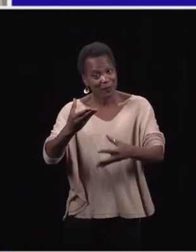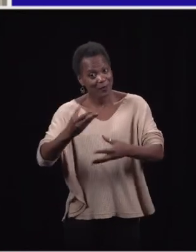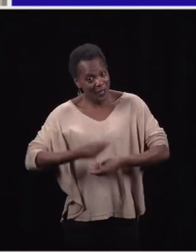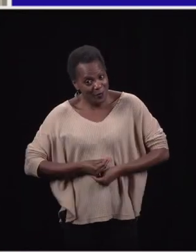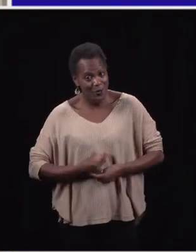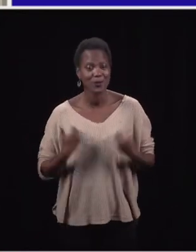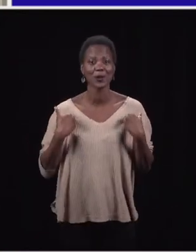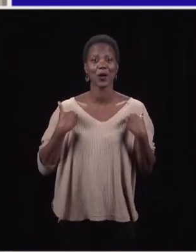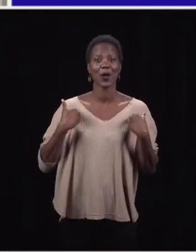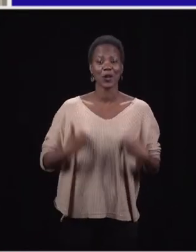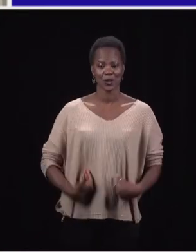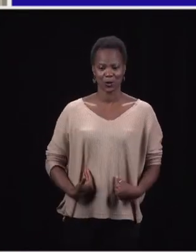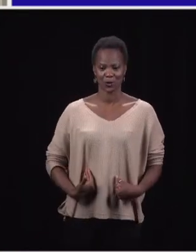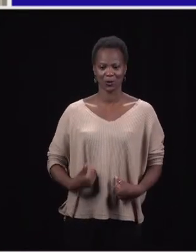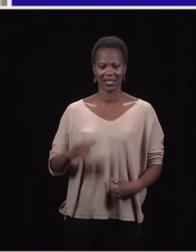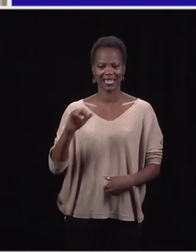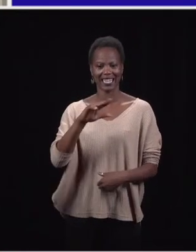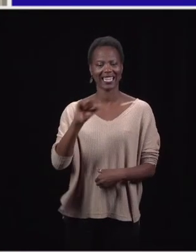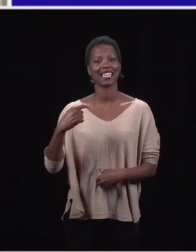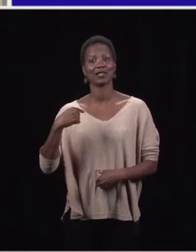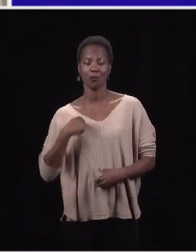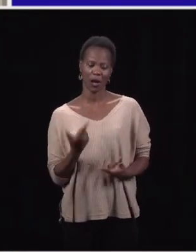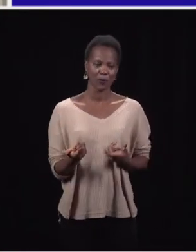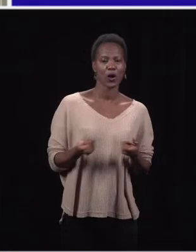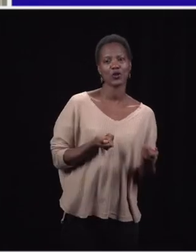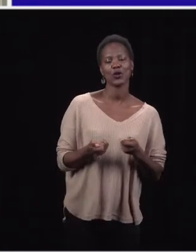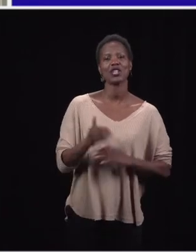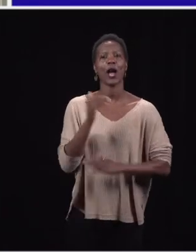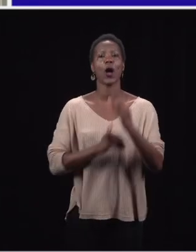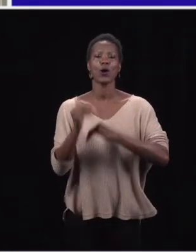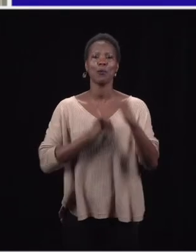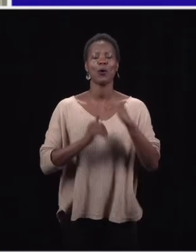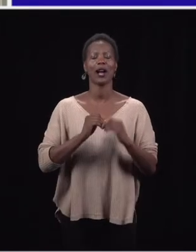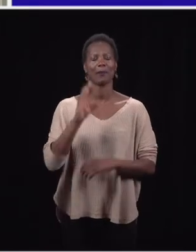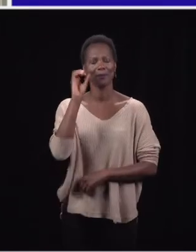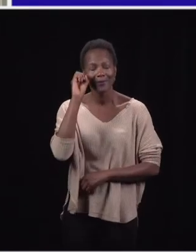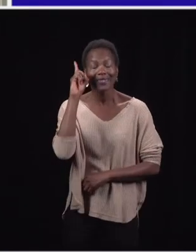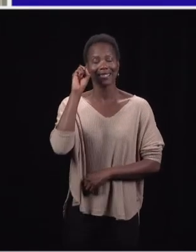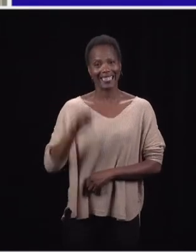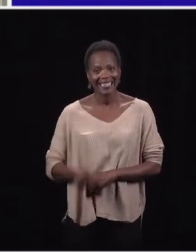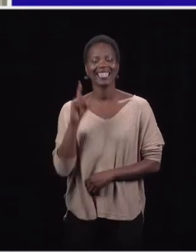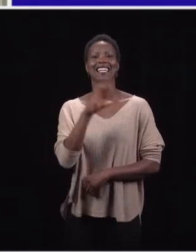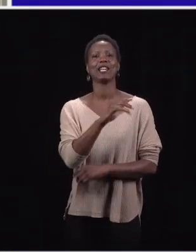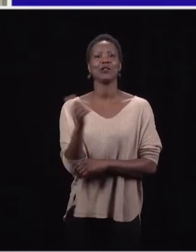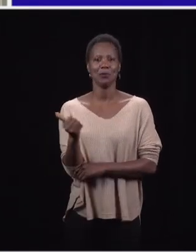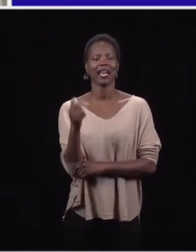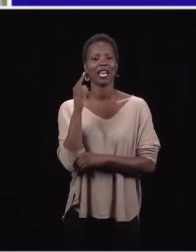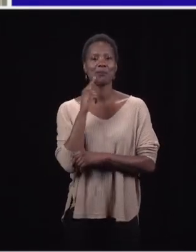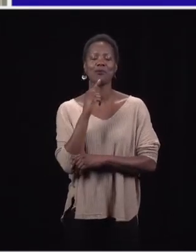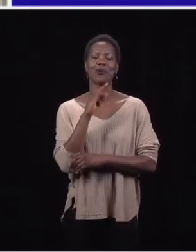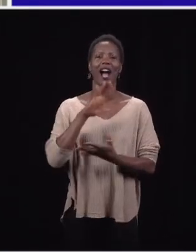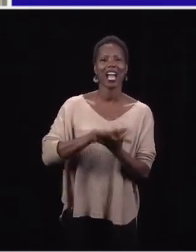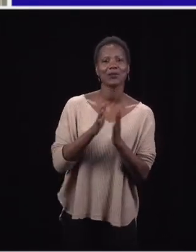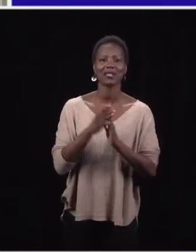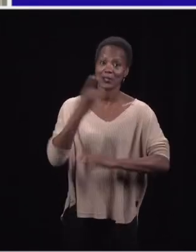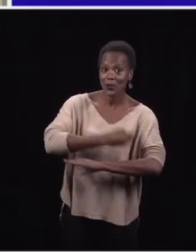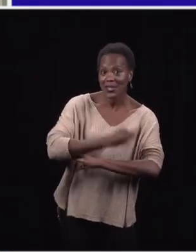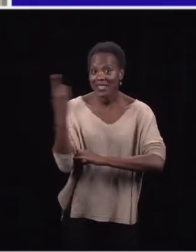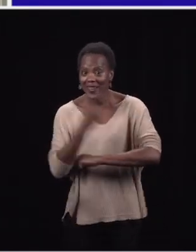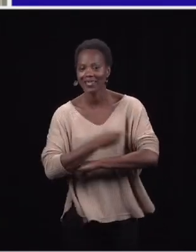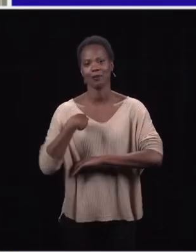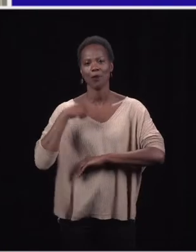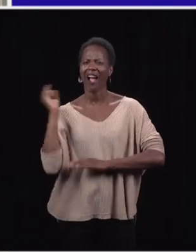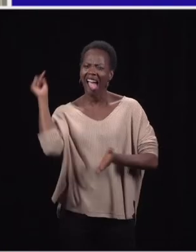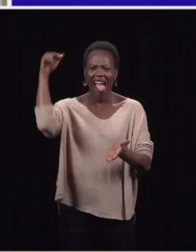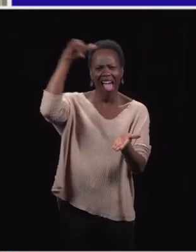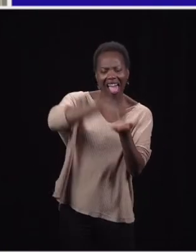chanter je m'appelle iris je coordonne le programme d'équipe numérique pour l'association diverses et s'il y a quelques membres d'annoncer pour partir en Martinique et que je me filmais en